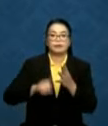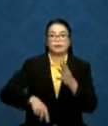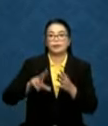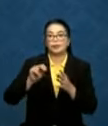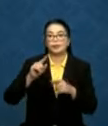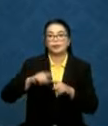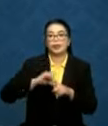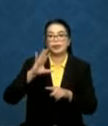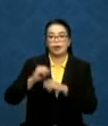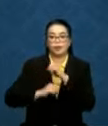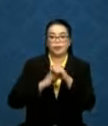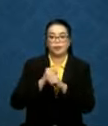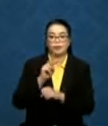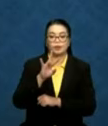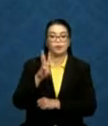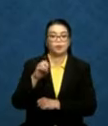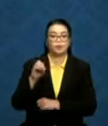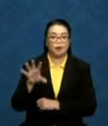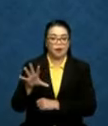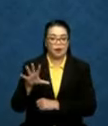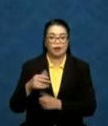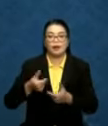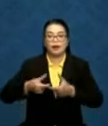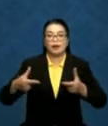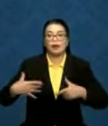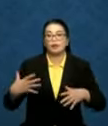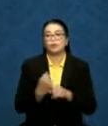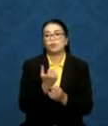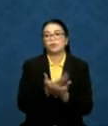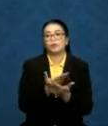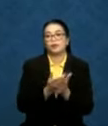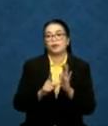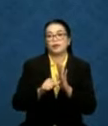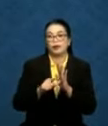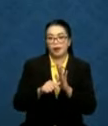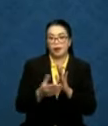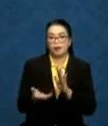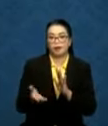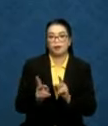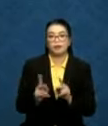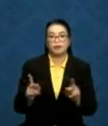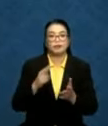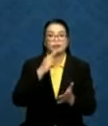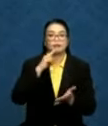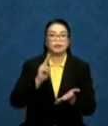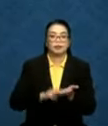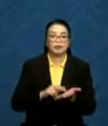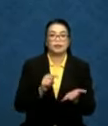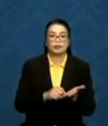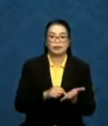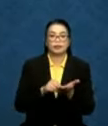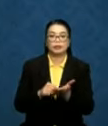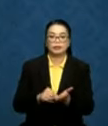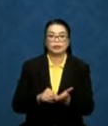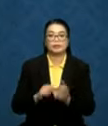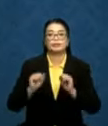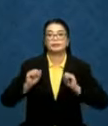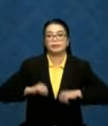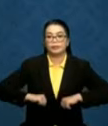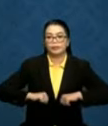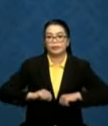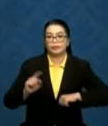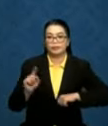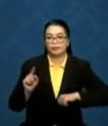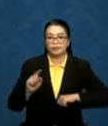กัยายน2565ด้วยเลขาธิการคณะรัฐมนตรีครับมีหนังสือแจ้งว่าคณะรัฐมนตรีมี